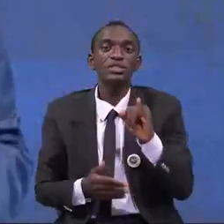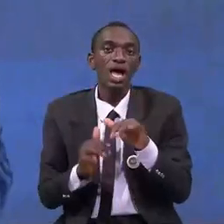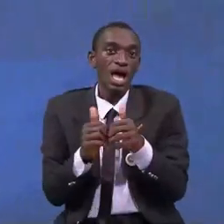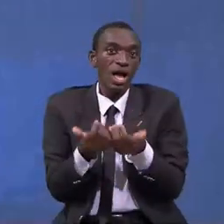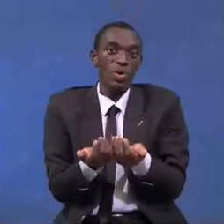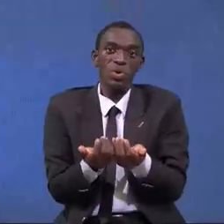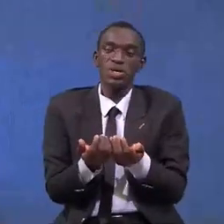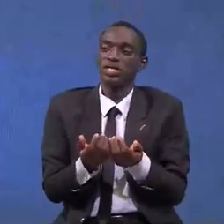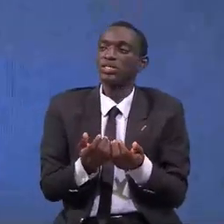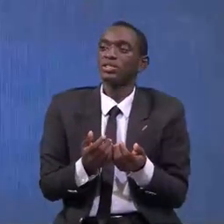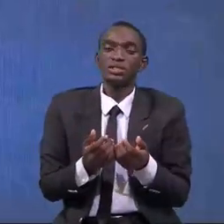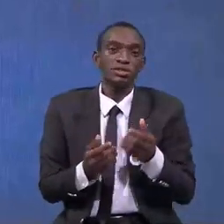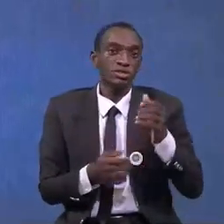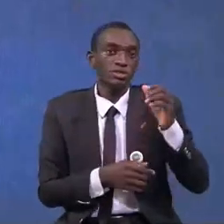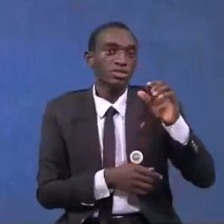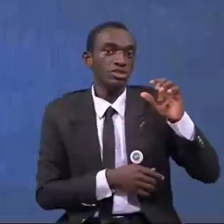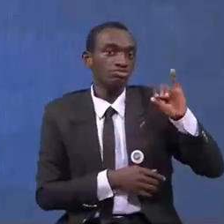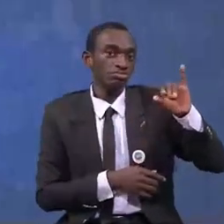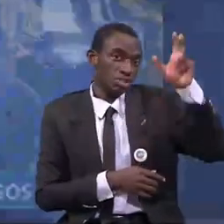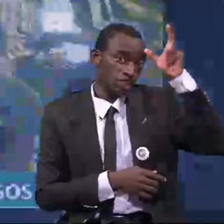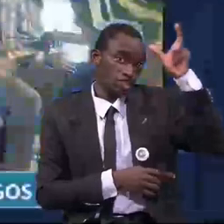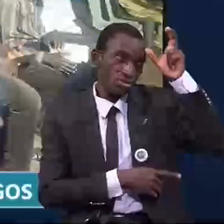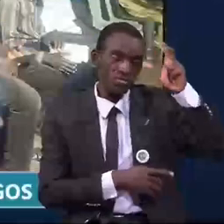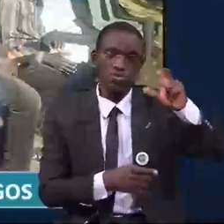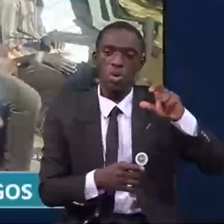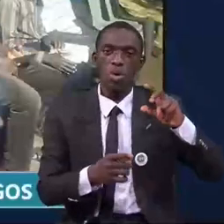menteur c'est ainsi qu'il est allé